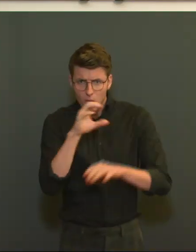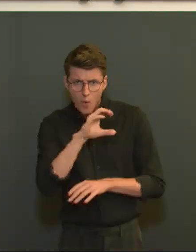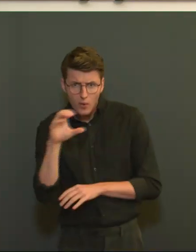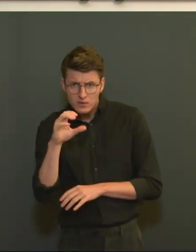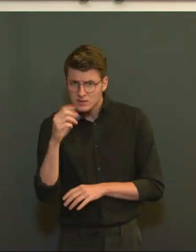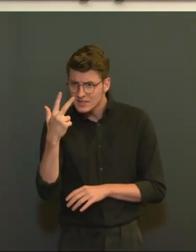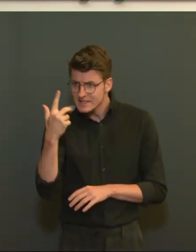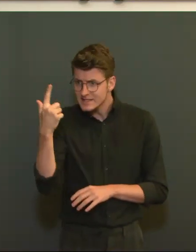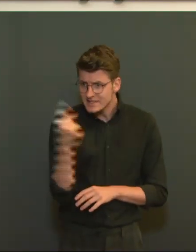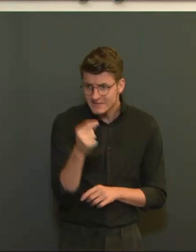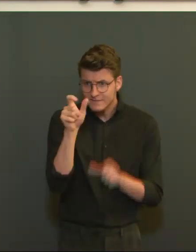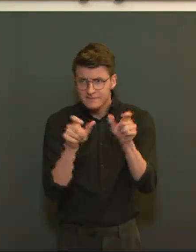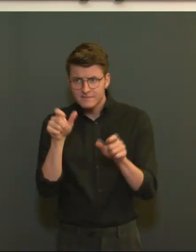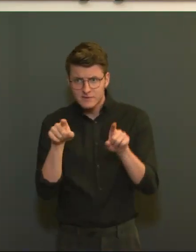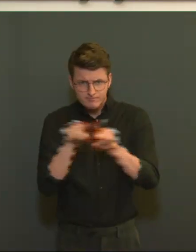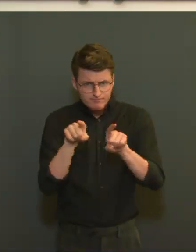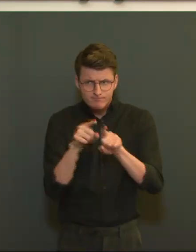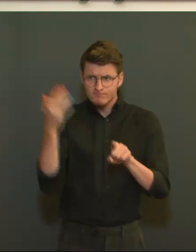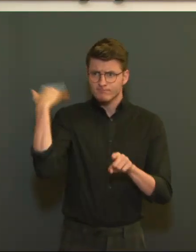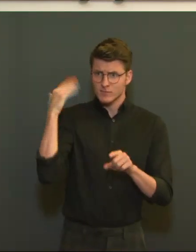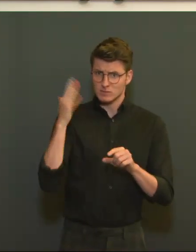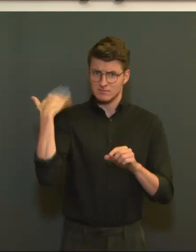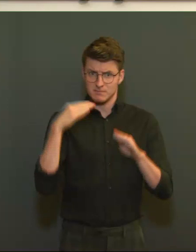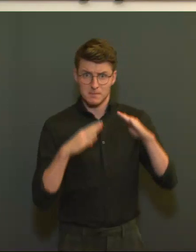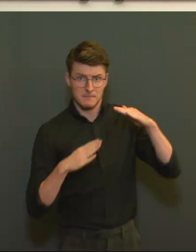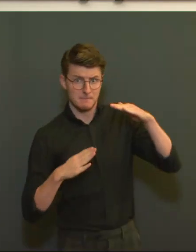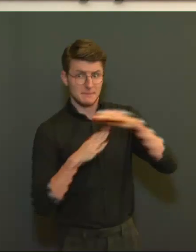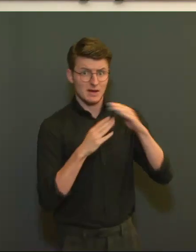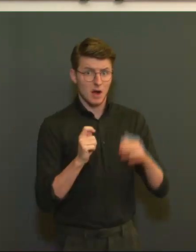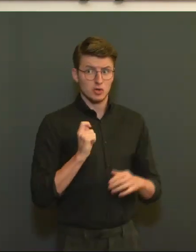het hoogtepunt was van de opstoot in augustus.